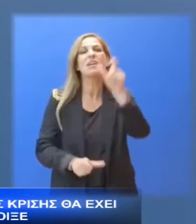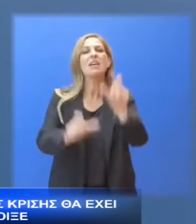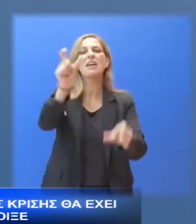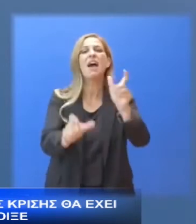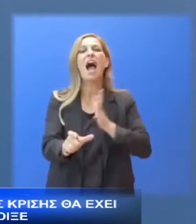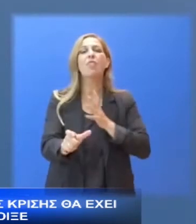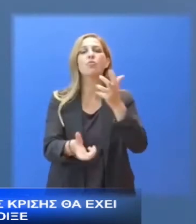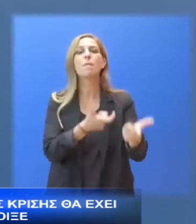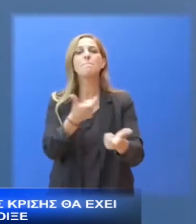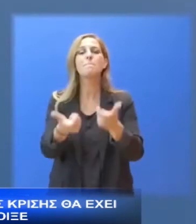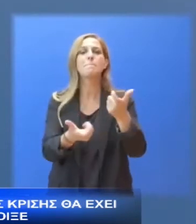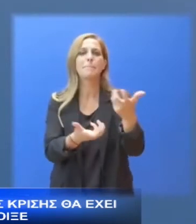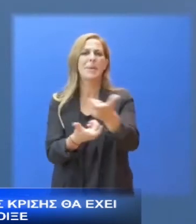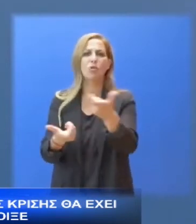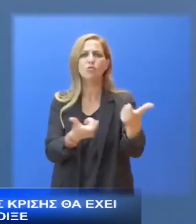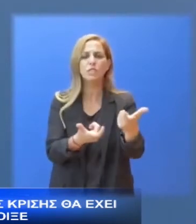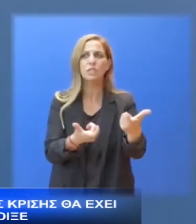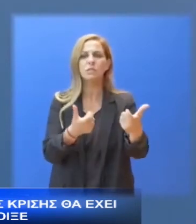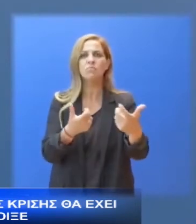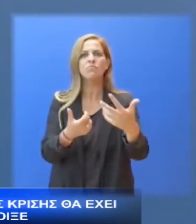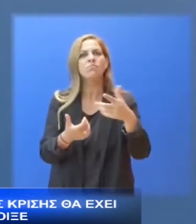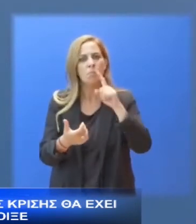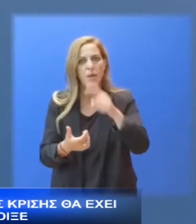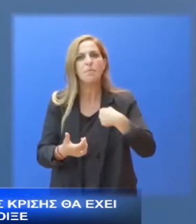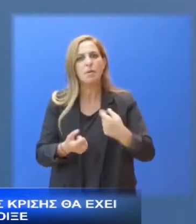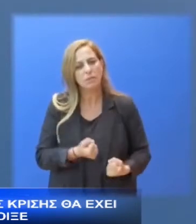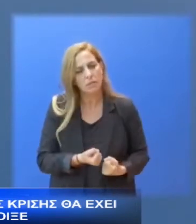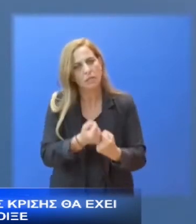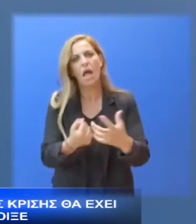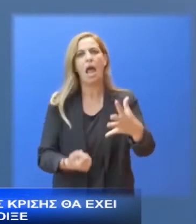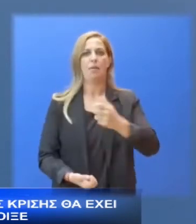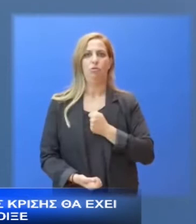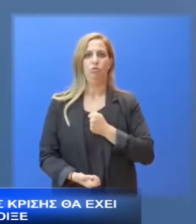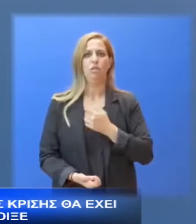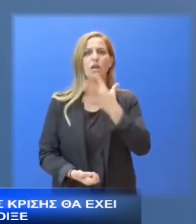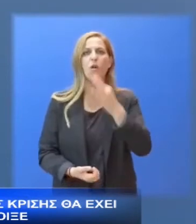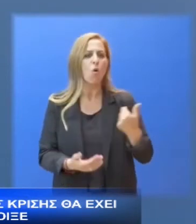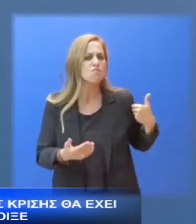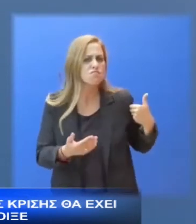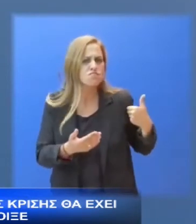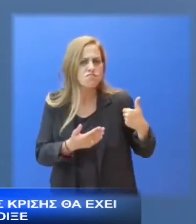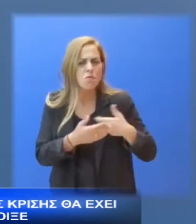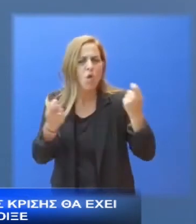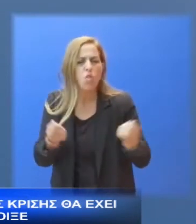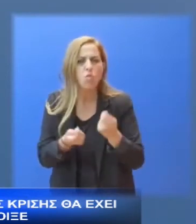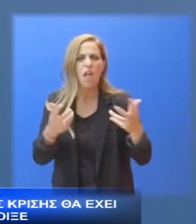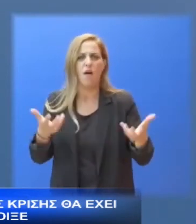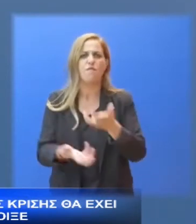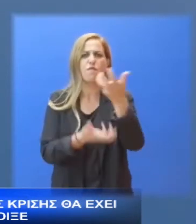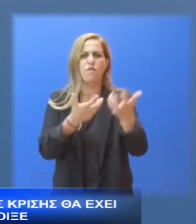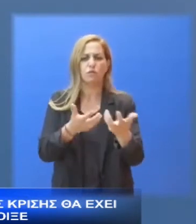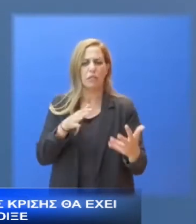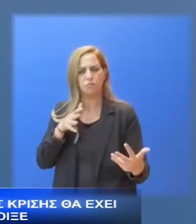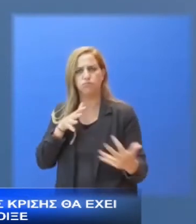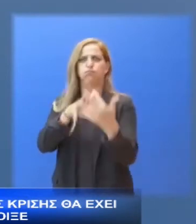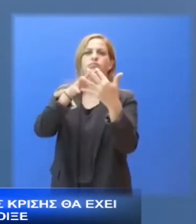της πυροσβεστικής, οι άνθρωποι της πρώτης γραμμής, αυτοί που μάχονται για εβδομάδες με τις φλόγες. Και όσο αφορά την κριτική